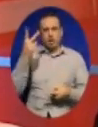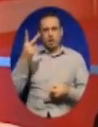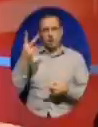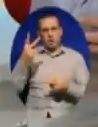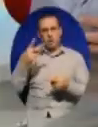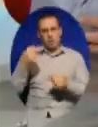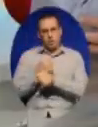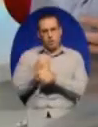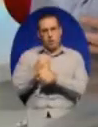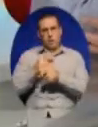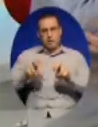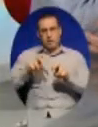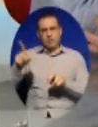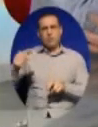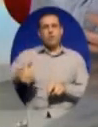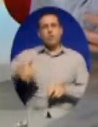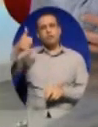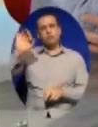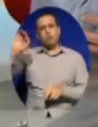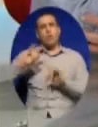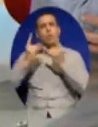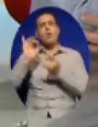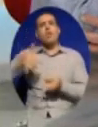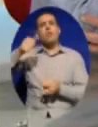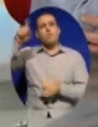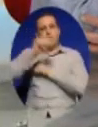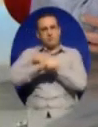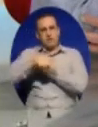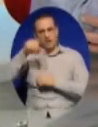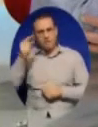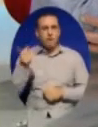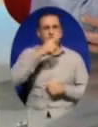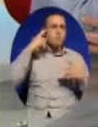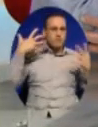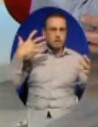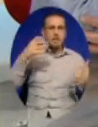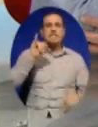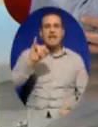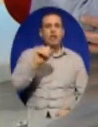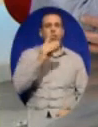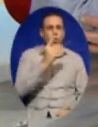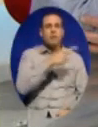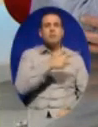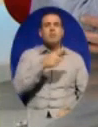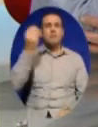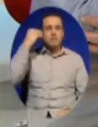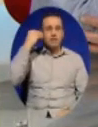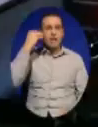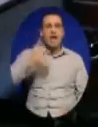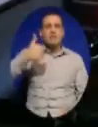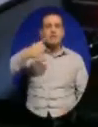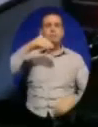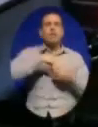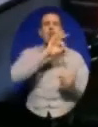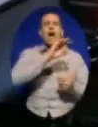מולי אליס, ראש החוג לניהול באוניברסיטת תל אביב, שלום. שלום וברכה. ופרופסור ישראל דרורי מבית הספר לעסקים במכללה למינן,